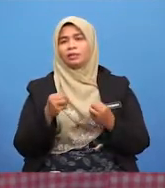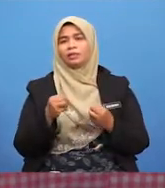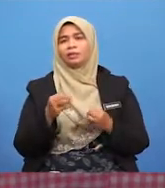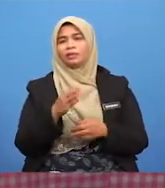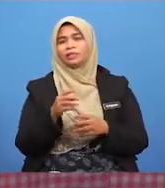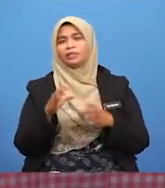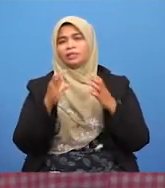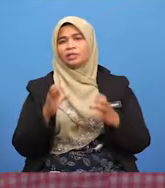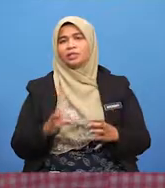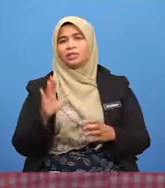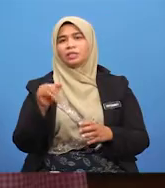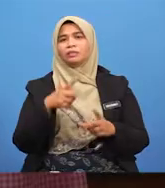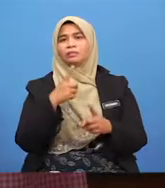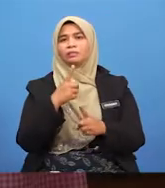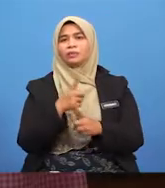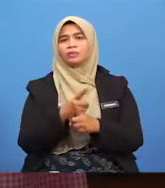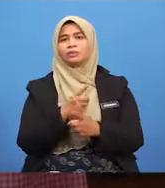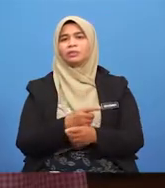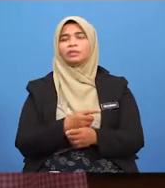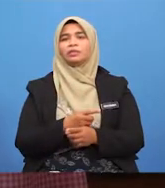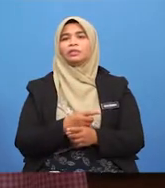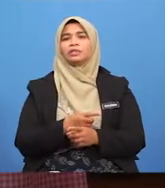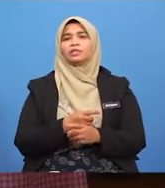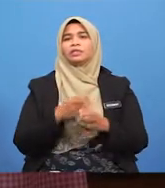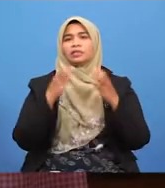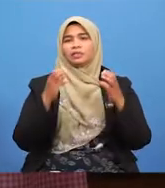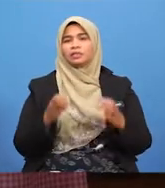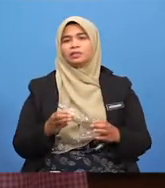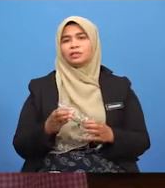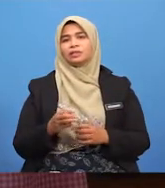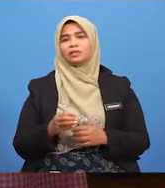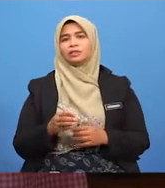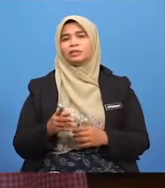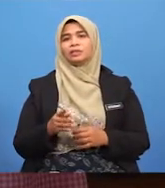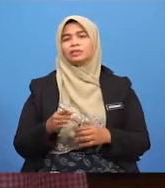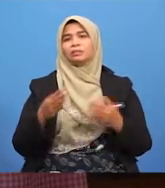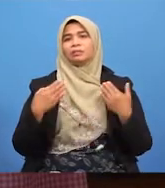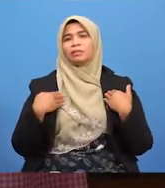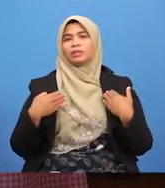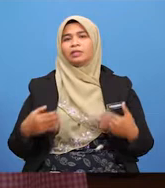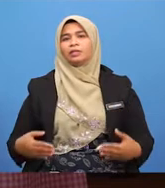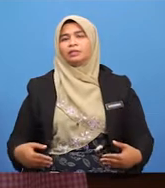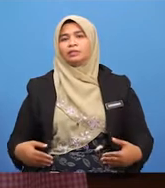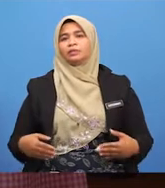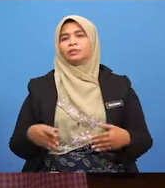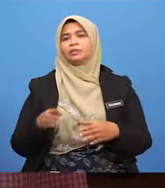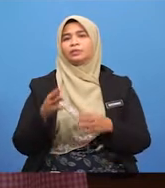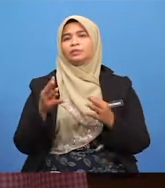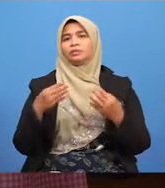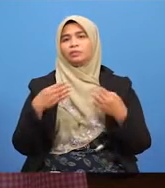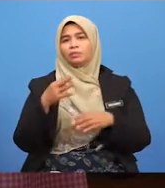teknik yang betul kriteria hijamah dija he dengan ILO ialah dengan